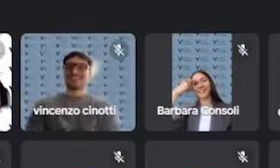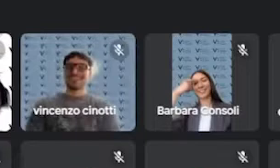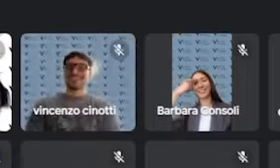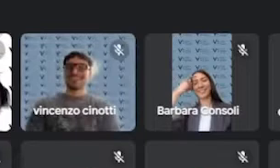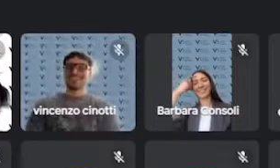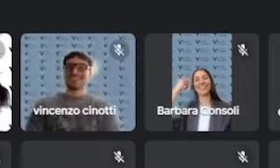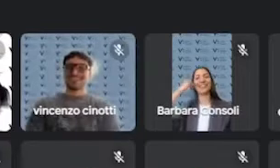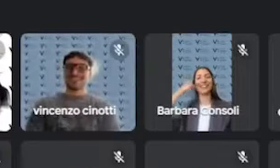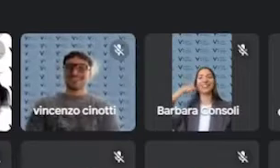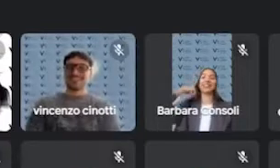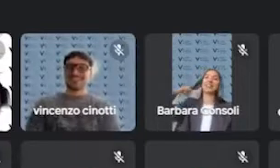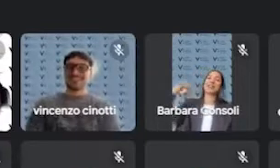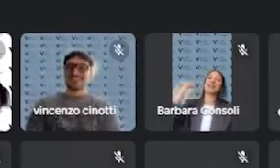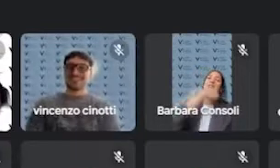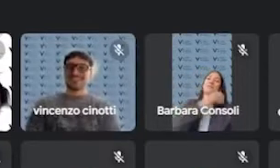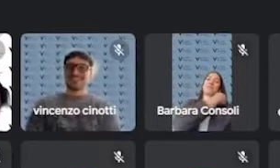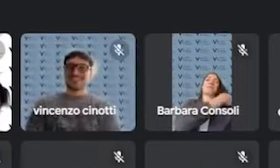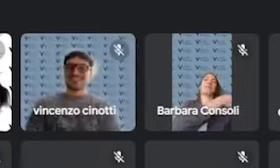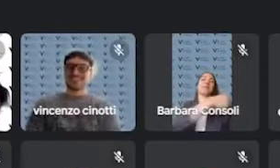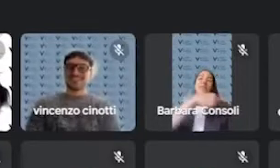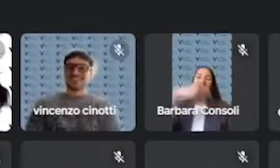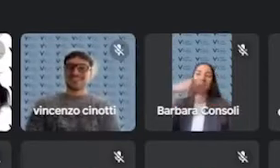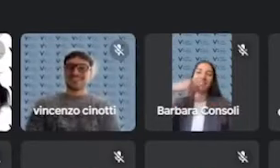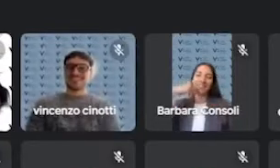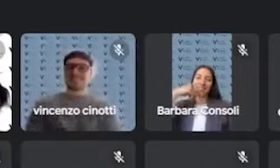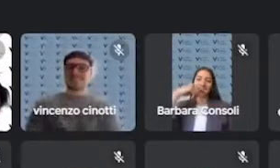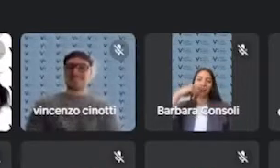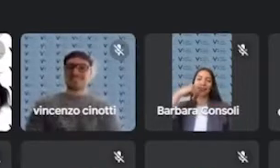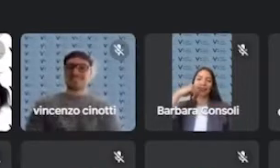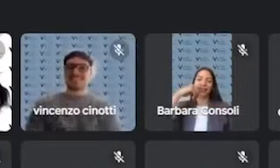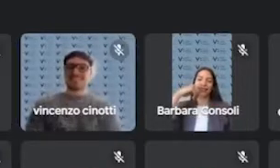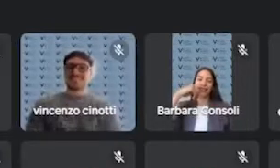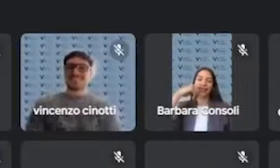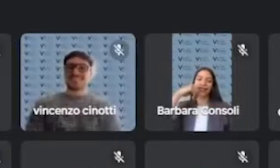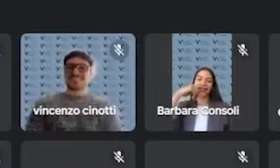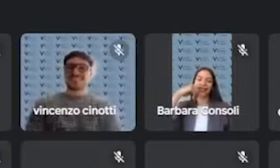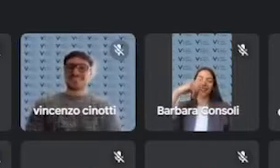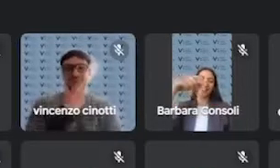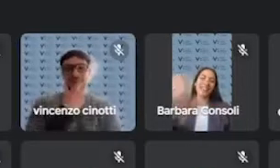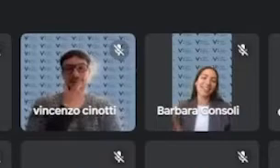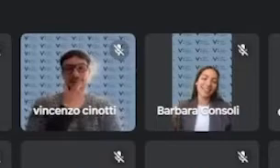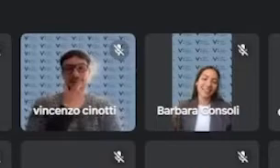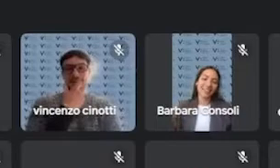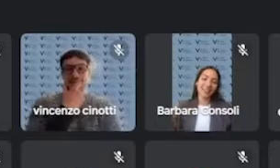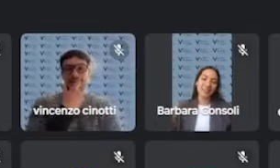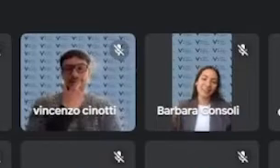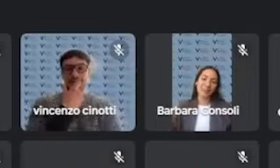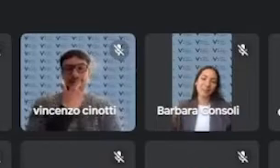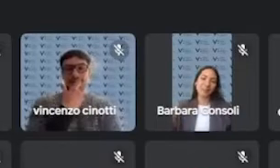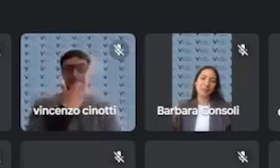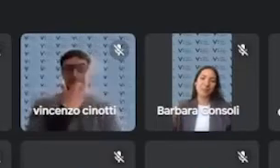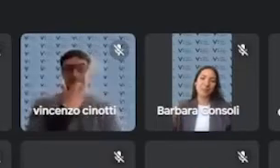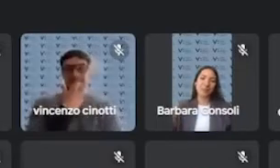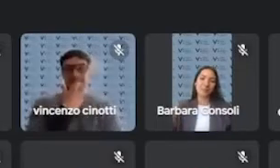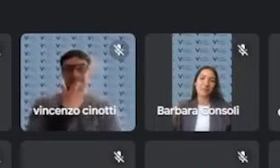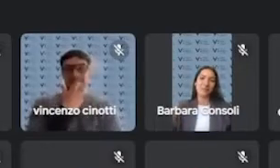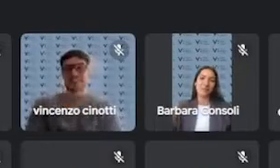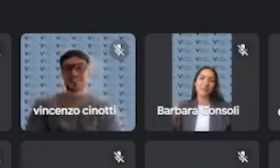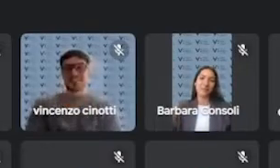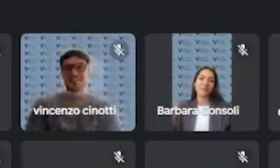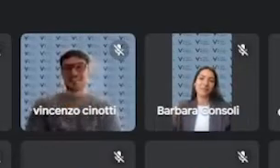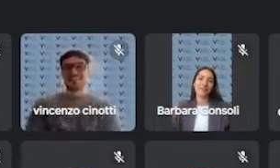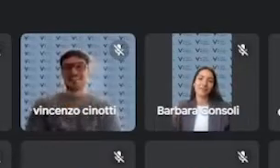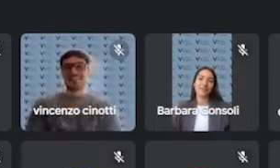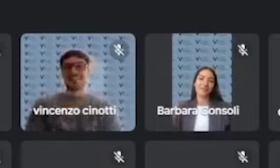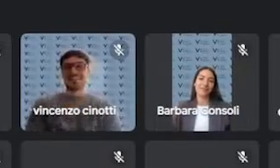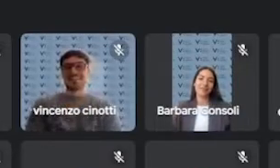Allora, Sto ragazzi, sentendo non la Barbara dovete. che vedo che si agitava. Allora,